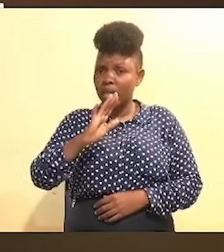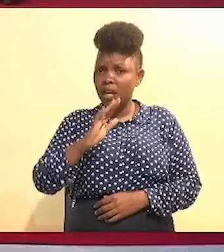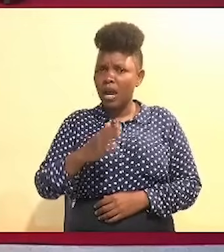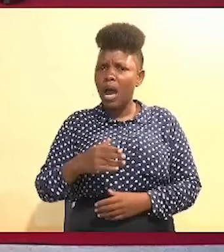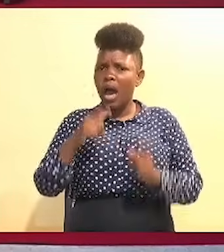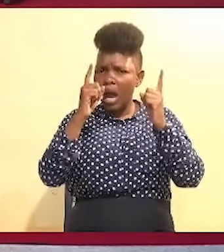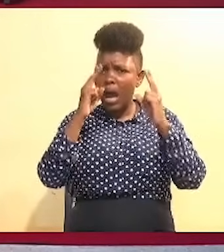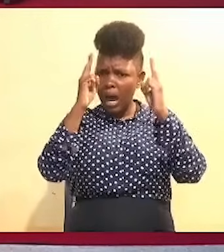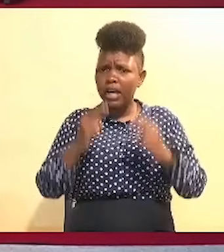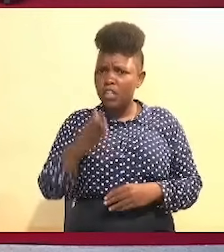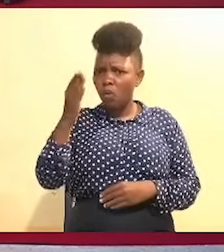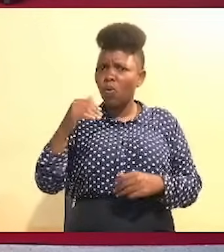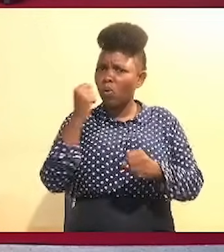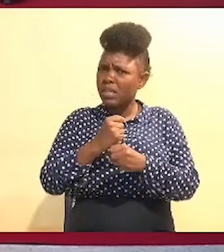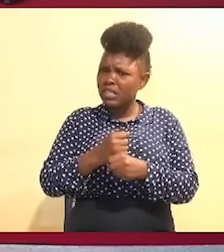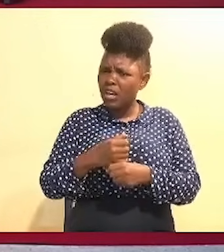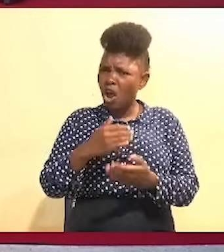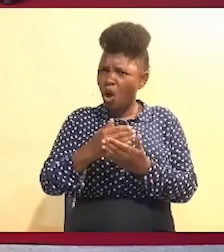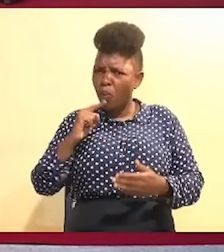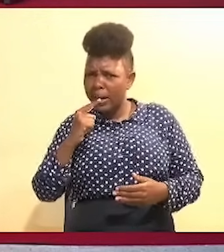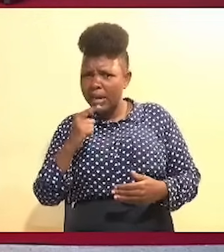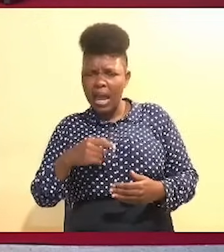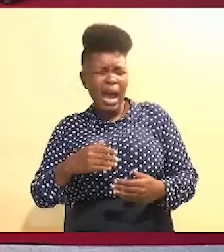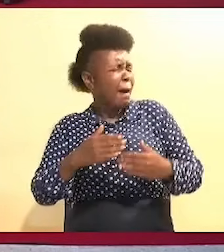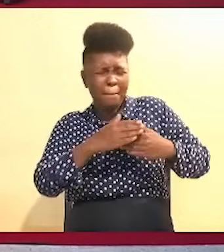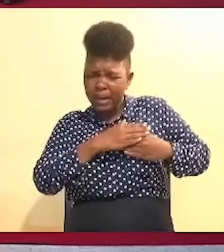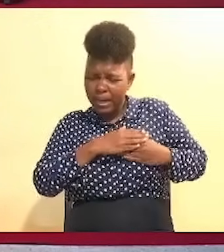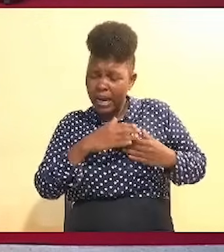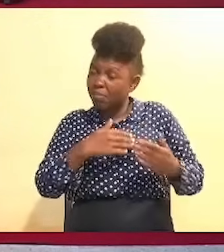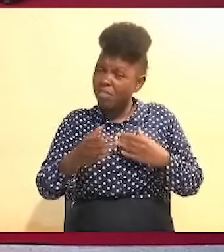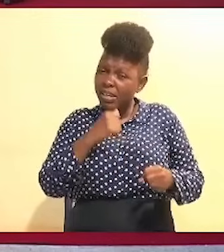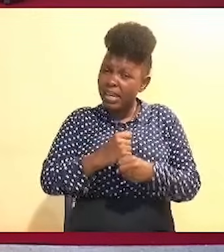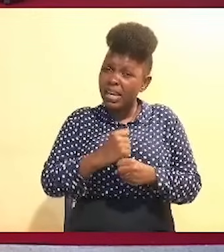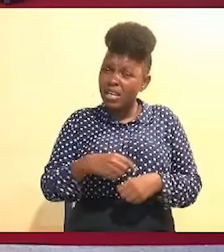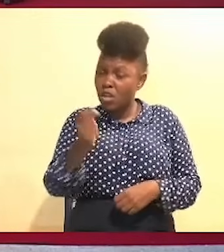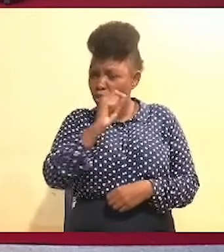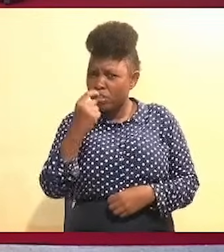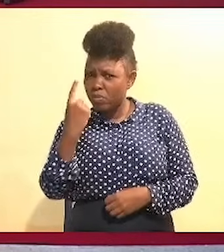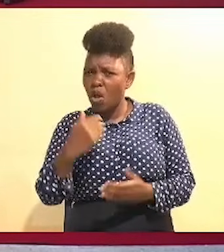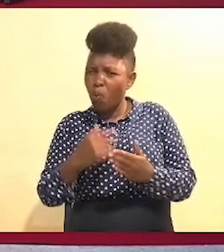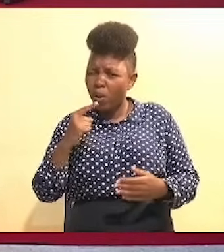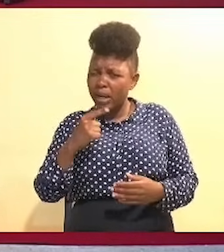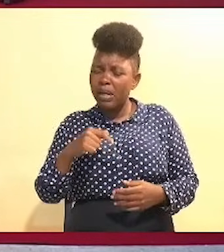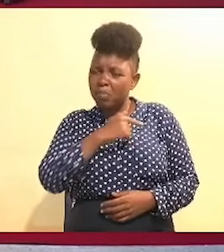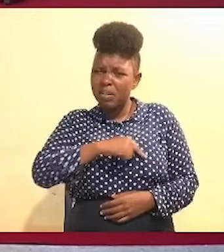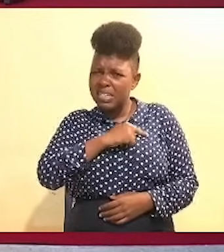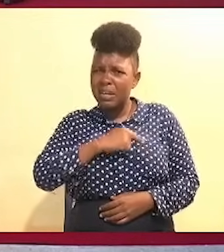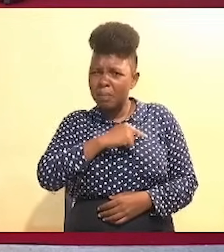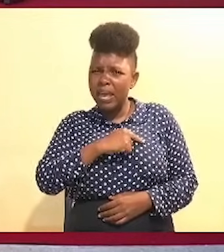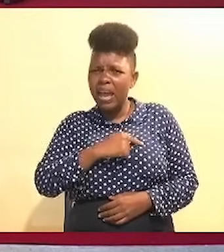kazini mnakofanya, kwa nini hampendani na mnafanya kazi ofisi moja? Kwa nini mnatabia kuchongeana kwa mabosi, mko kwenye ofisi